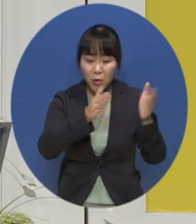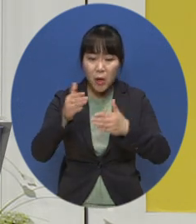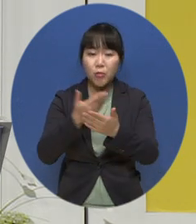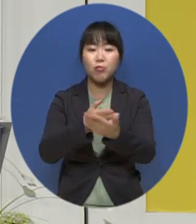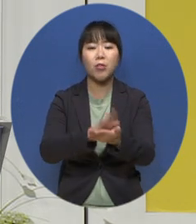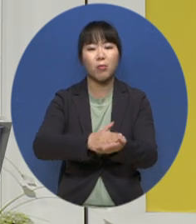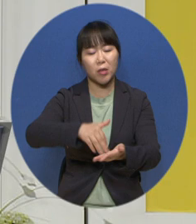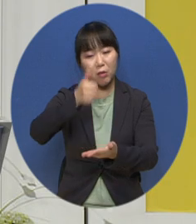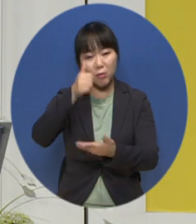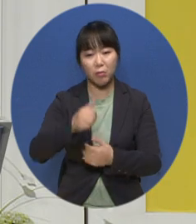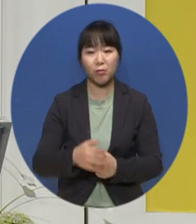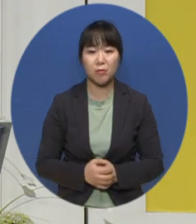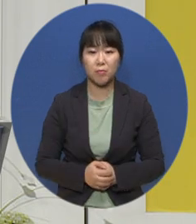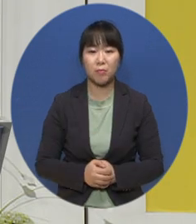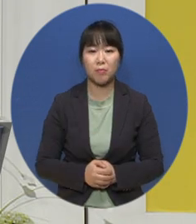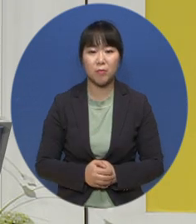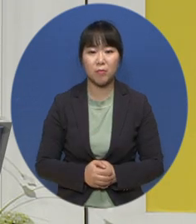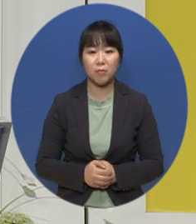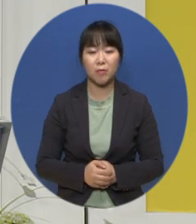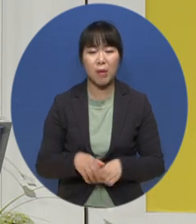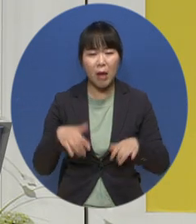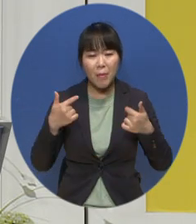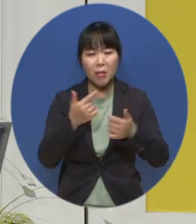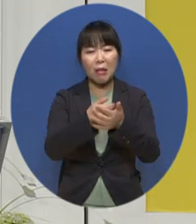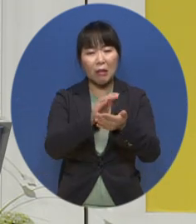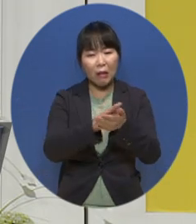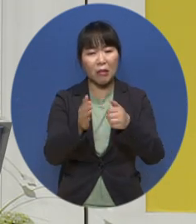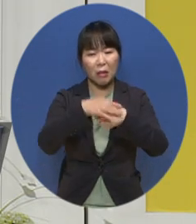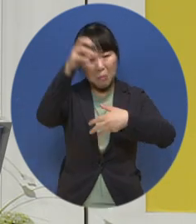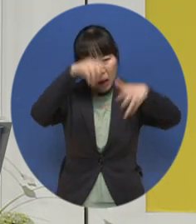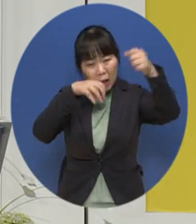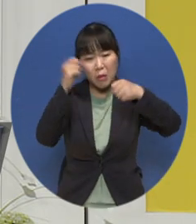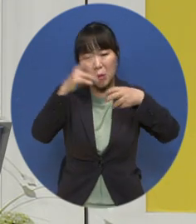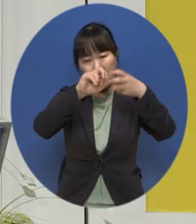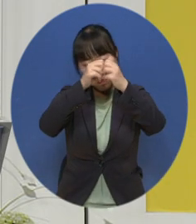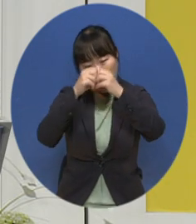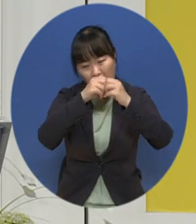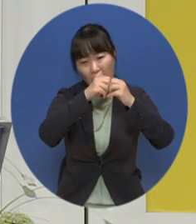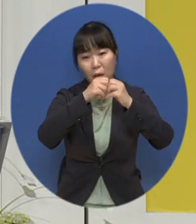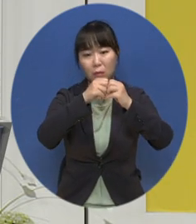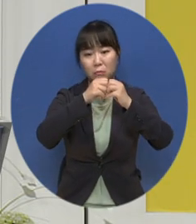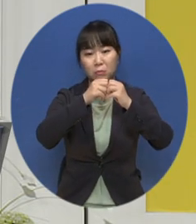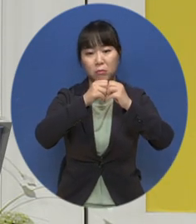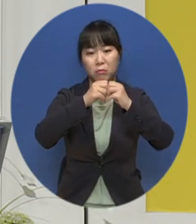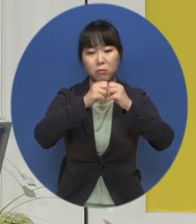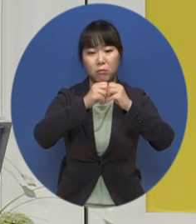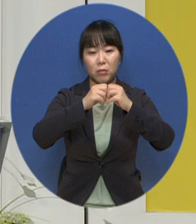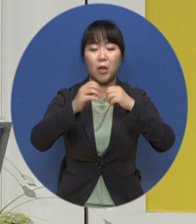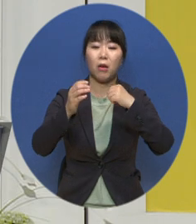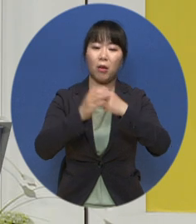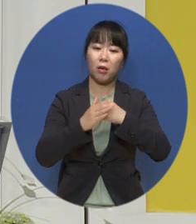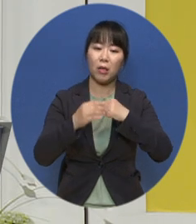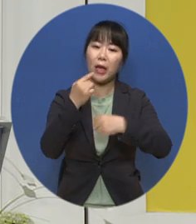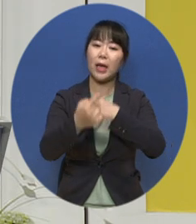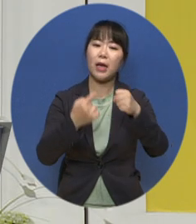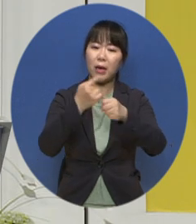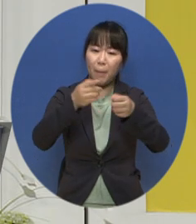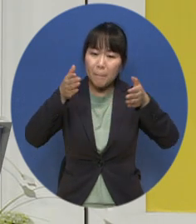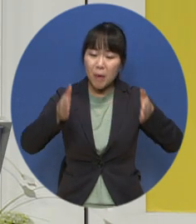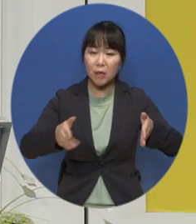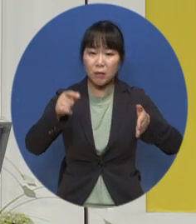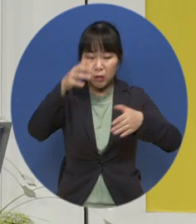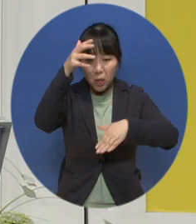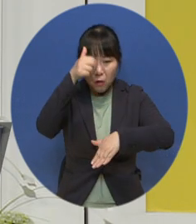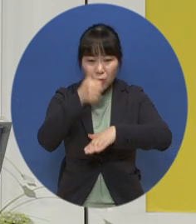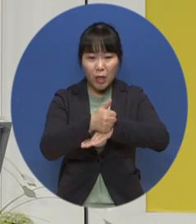낮고 어 내 날 그 술이 한다고 뜯어내고 또 다시 만들어 아니지 않느냐 그렇다니까 일 년 만에 그